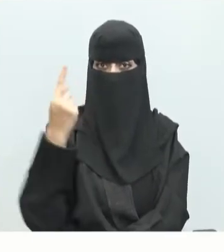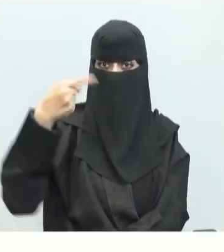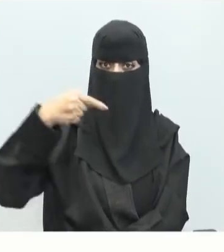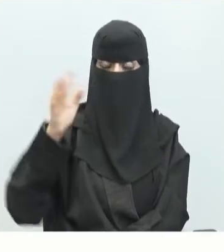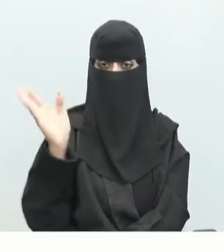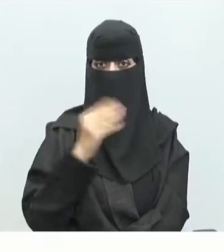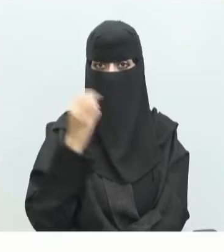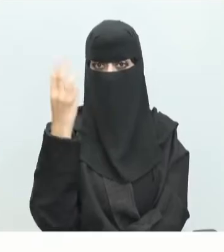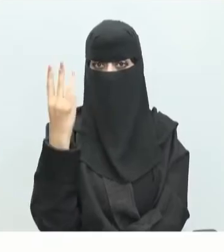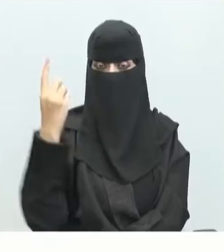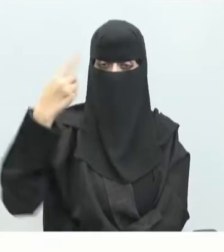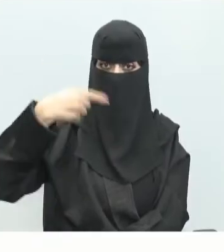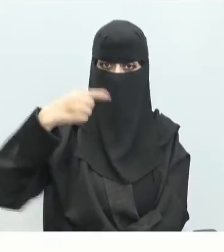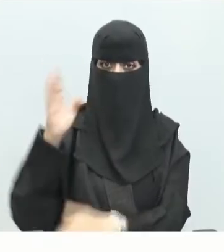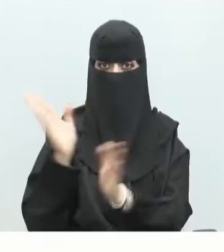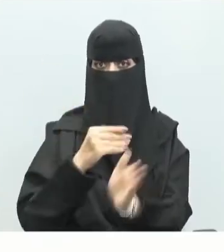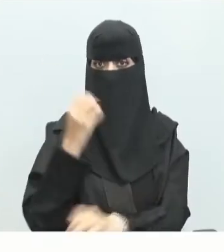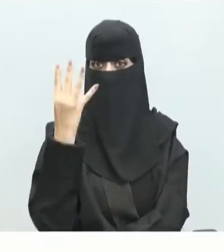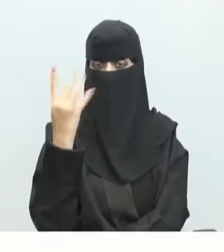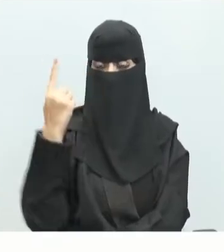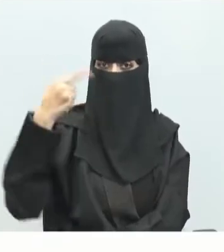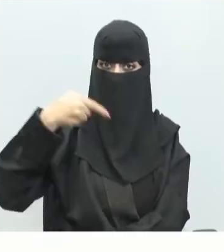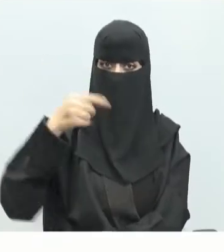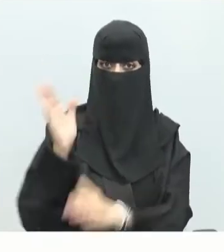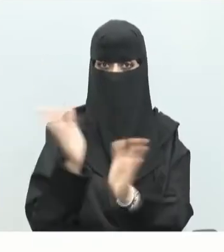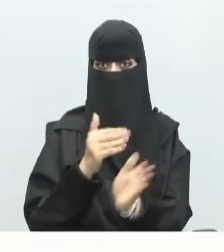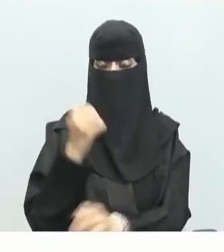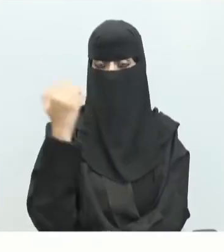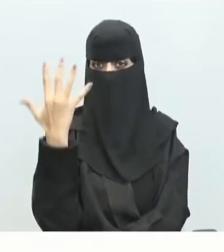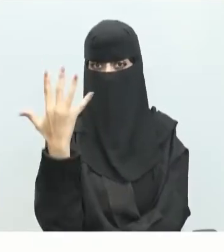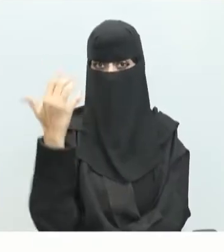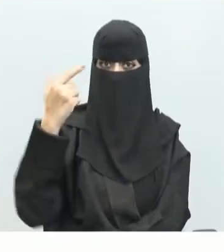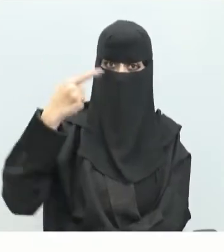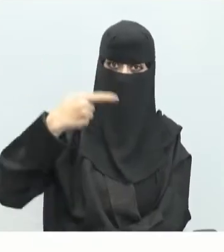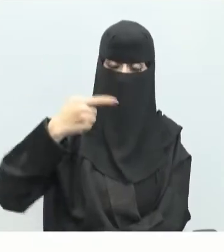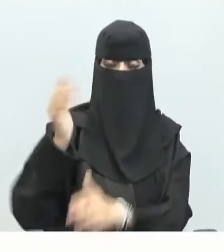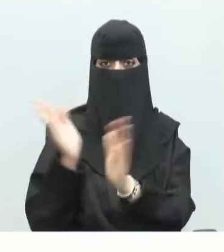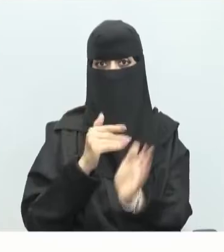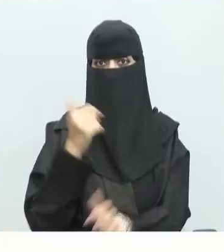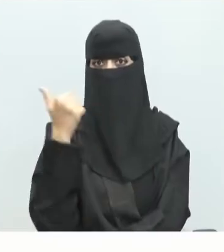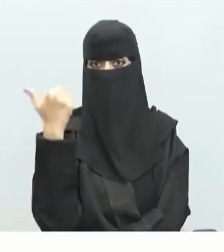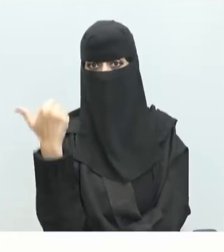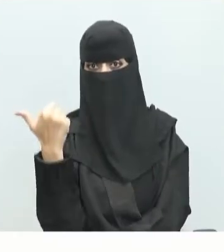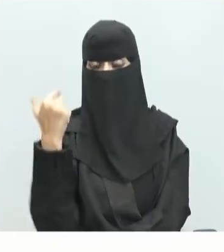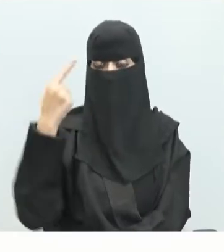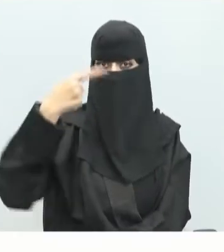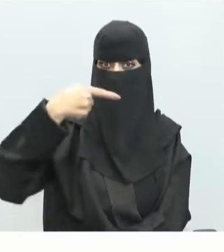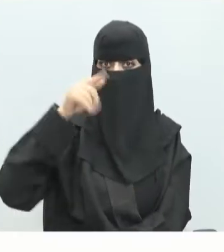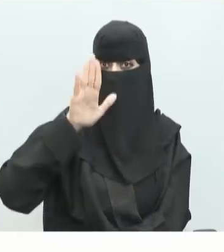13 14 15 16